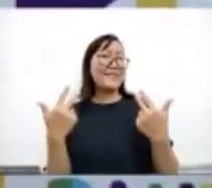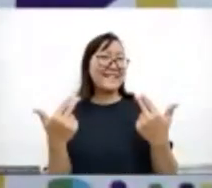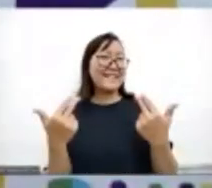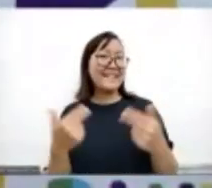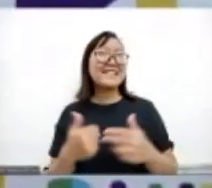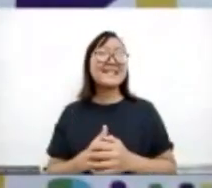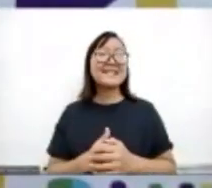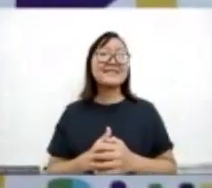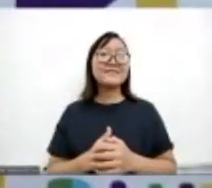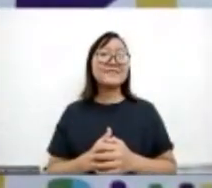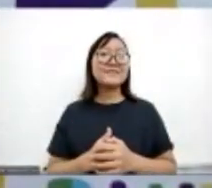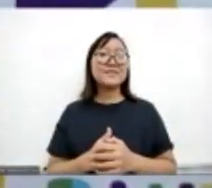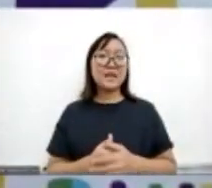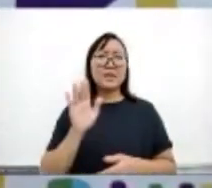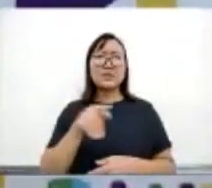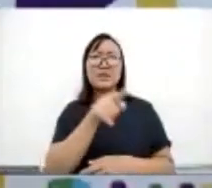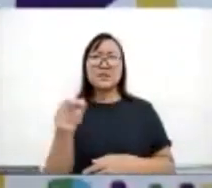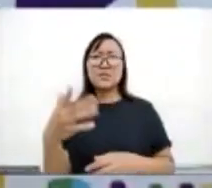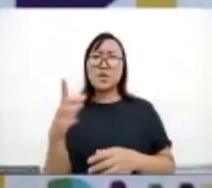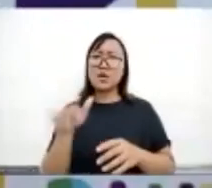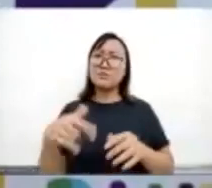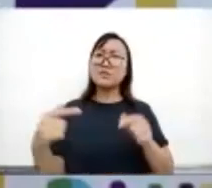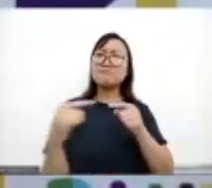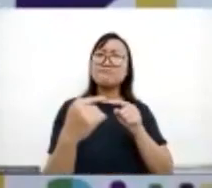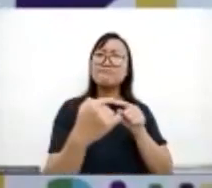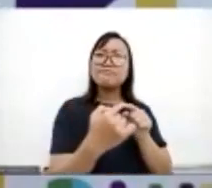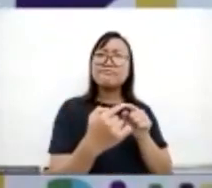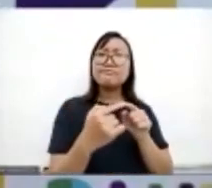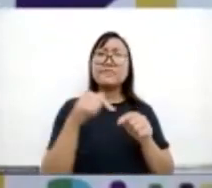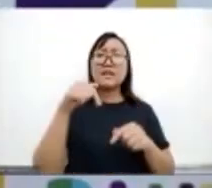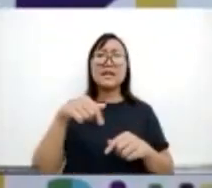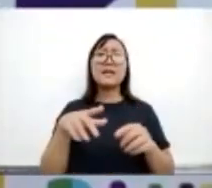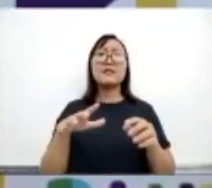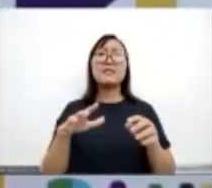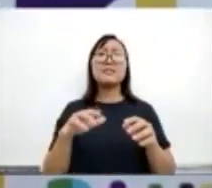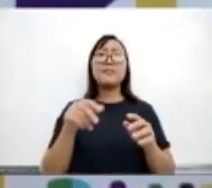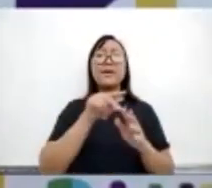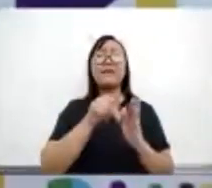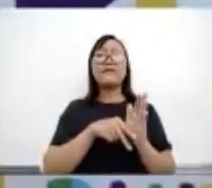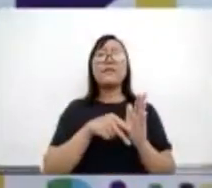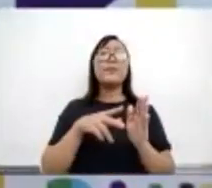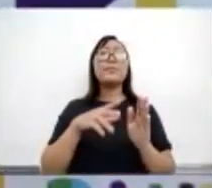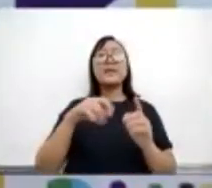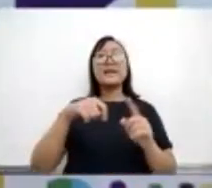Pastikan teman-teman semua terhubung satu sama lain melalui platform kihap dikei